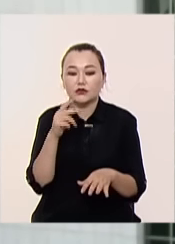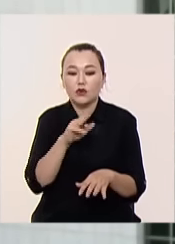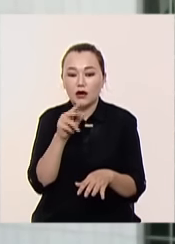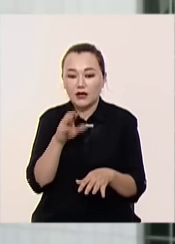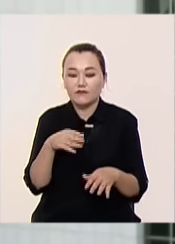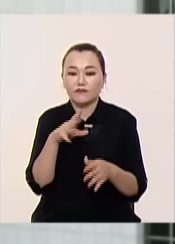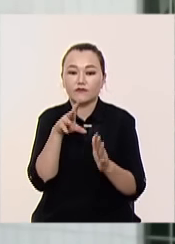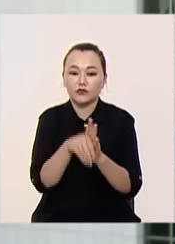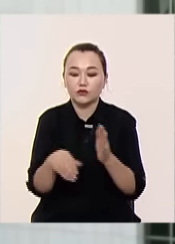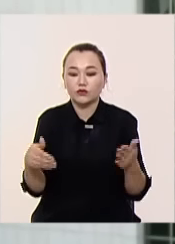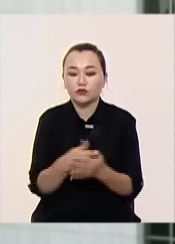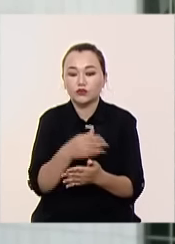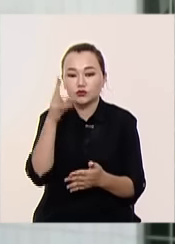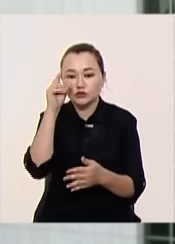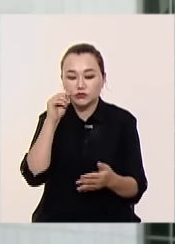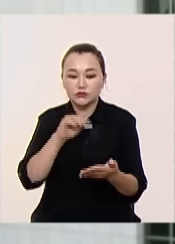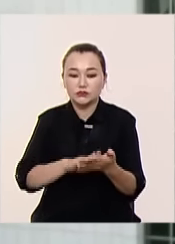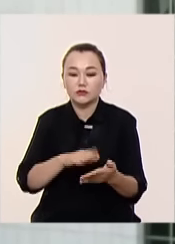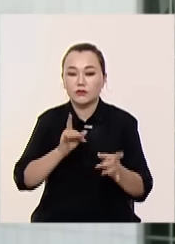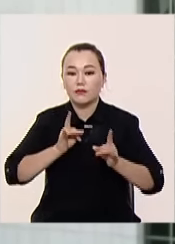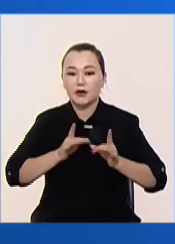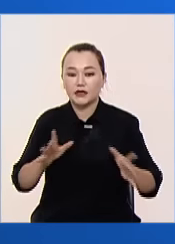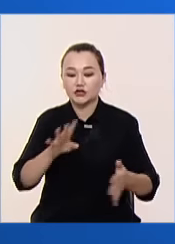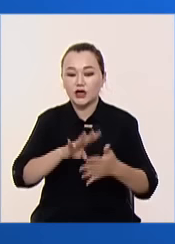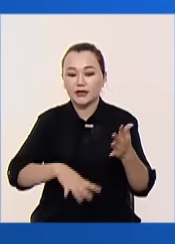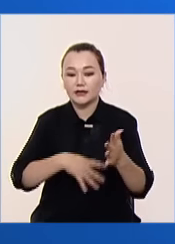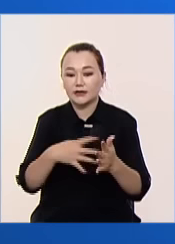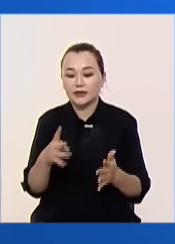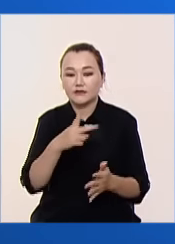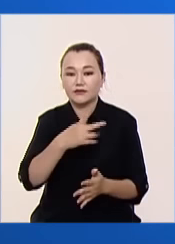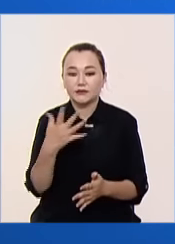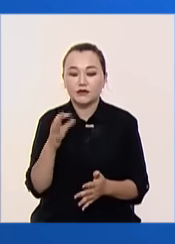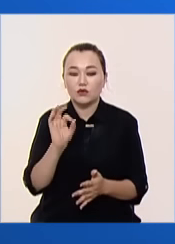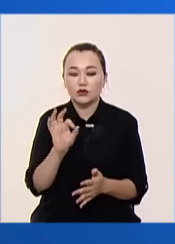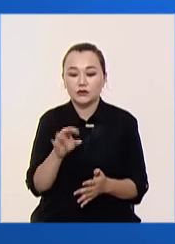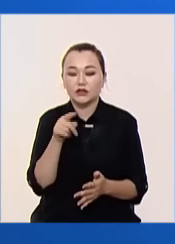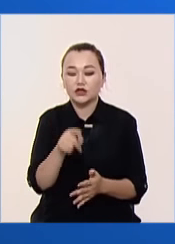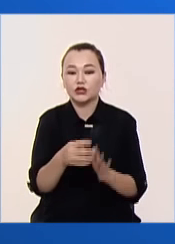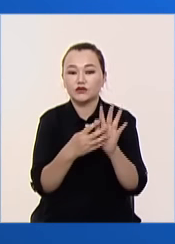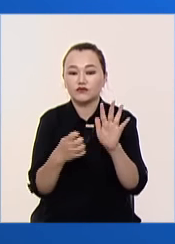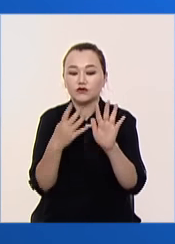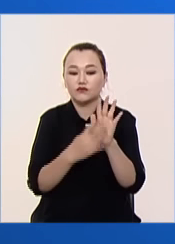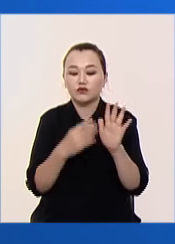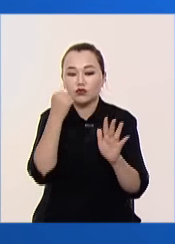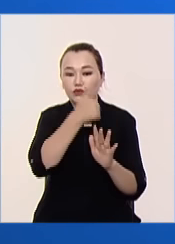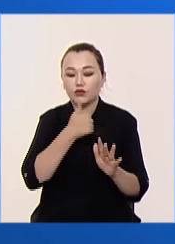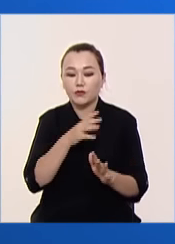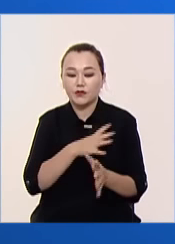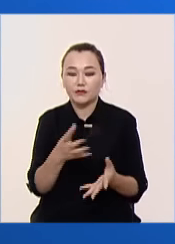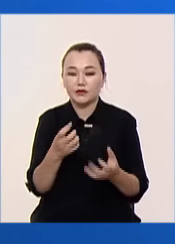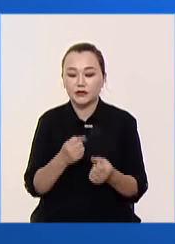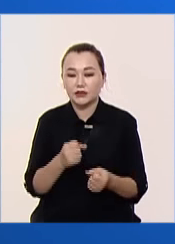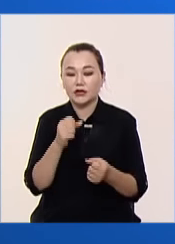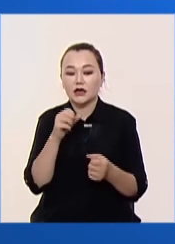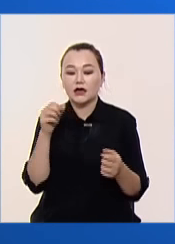включить эту дату в казахстанский праздничный календарь. 25 октября 1990 года была принята